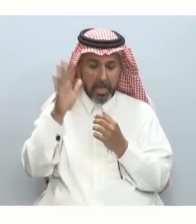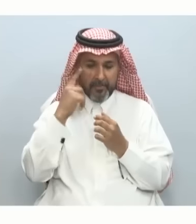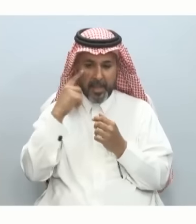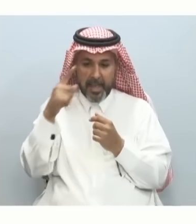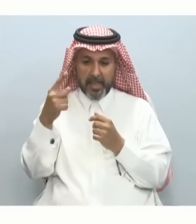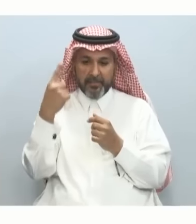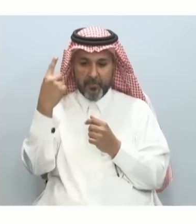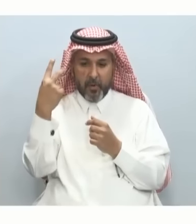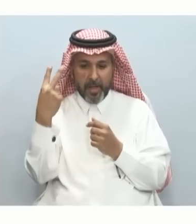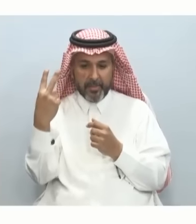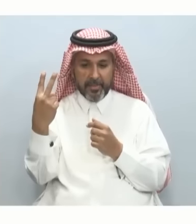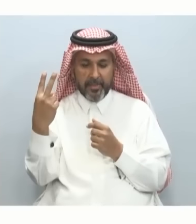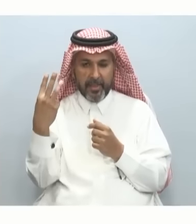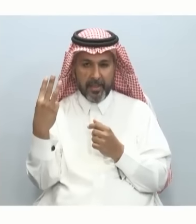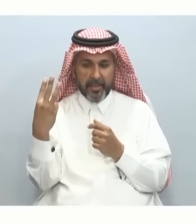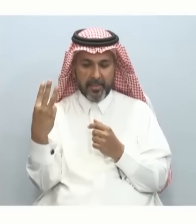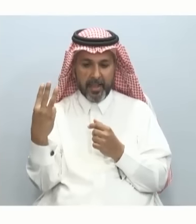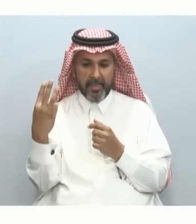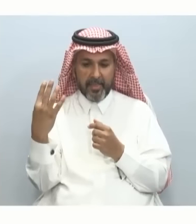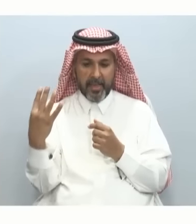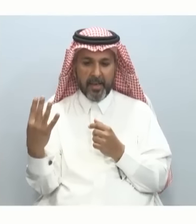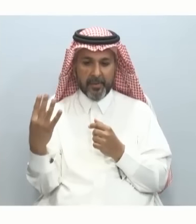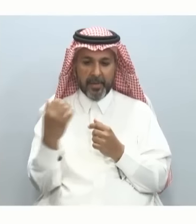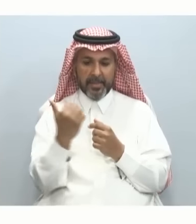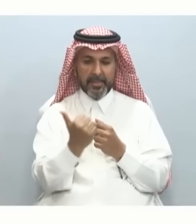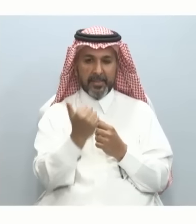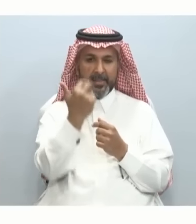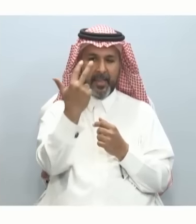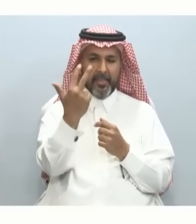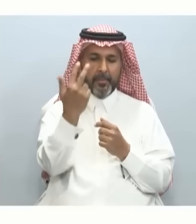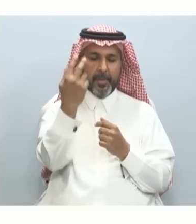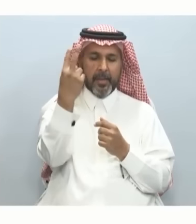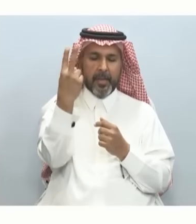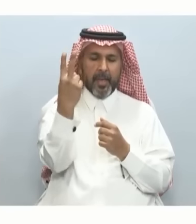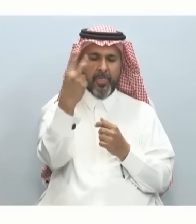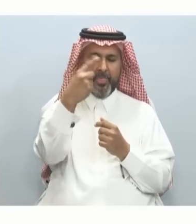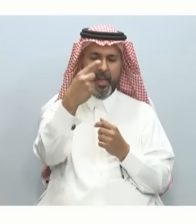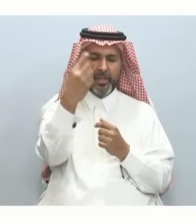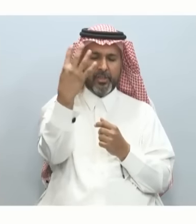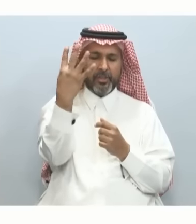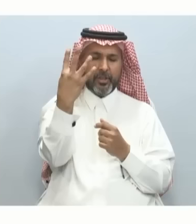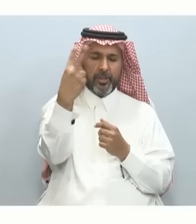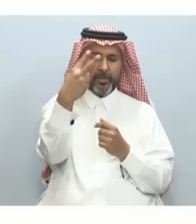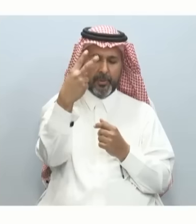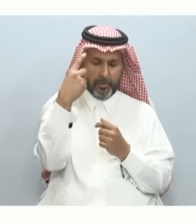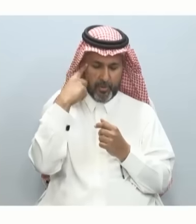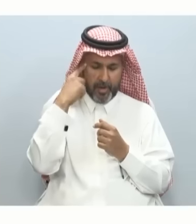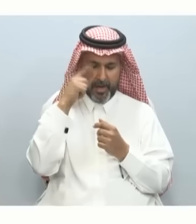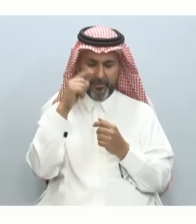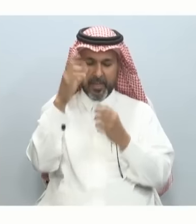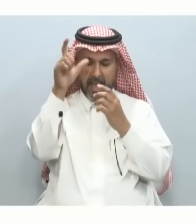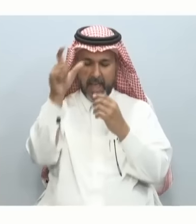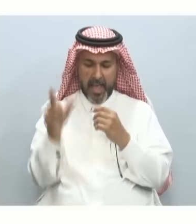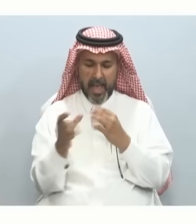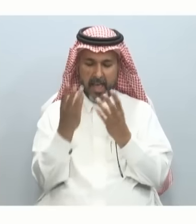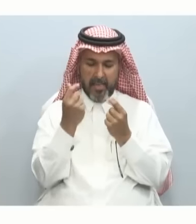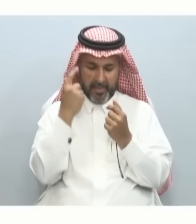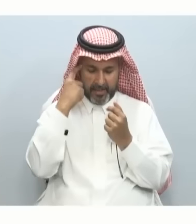سته ثمانيه 12 24 صح ولا لا وهنا كذلك تكررت